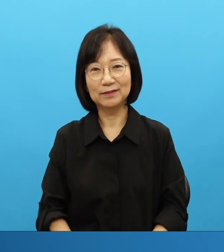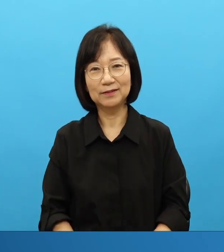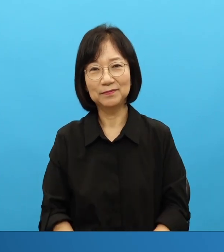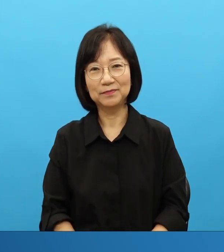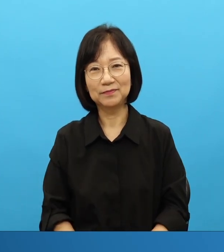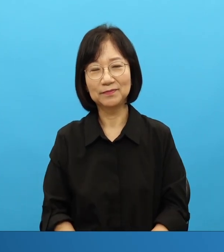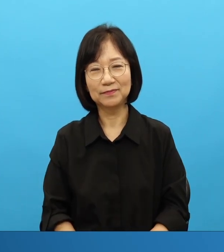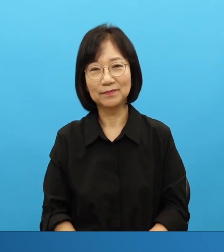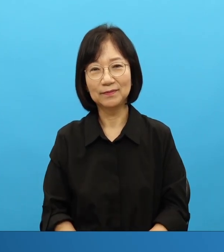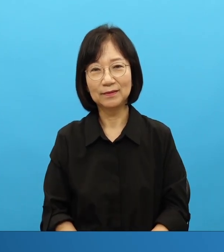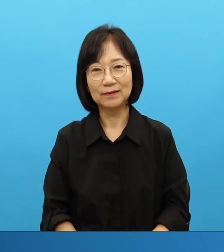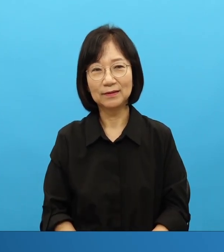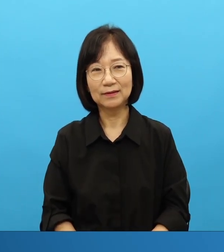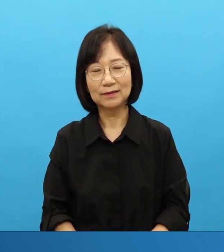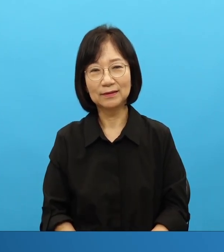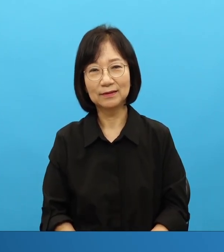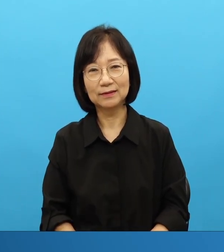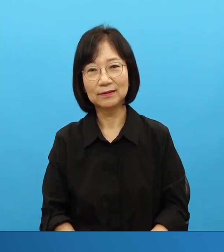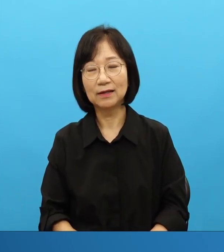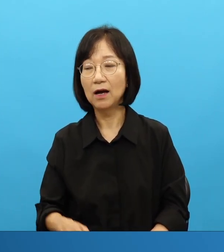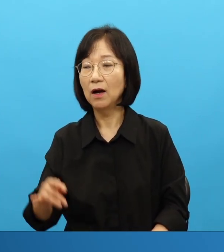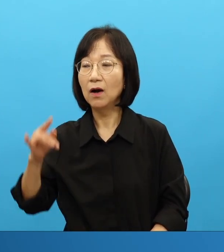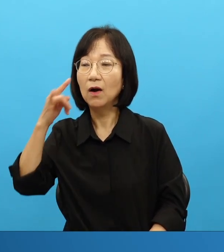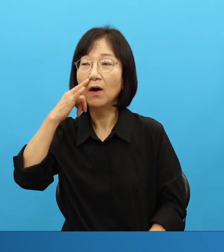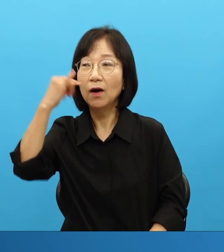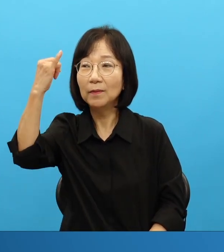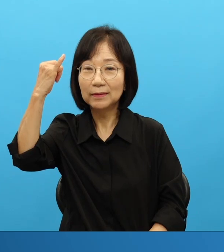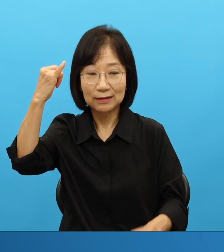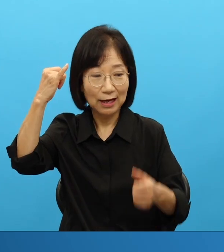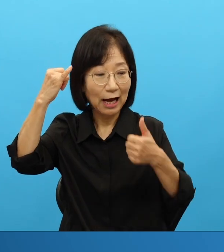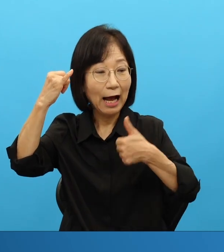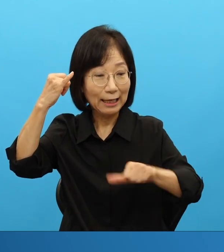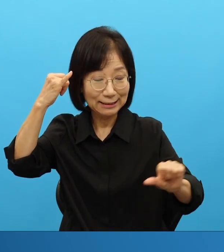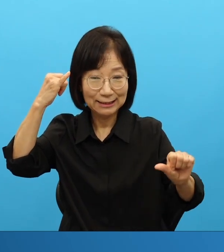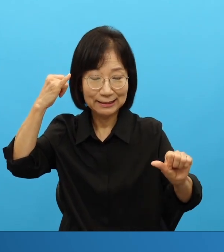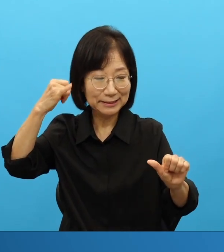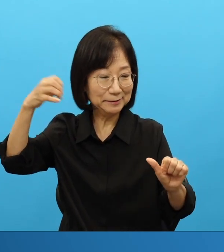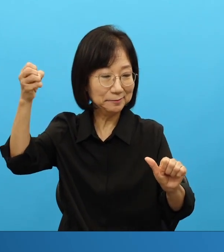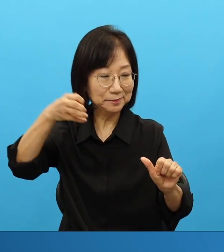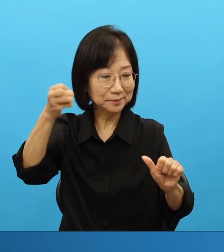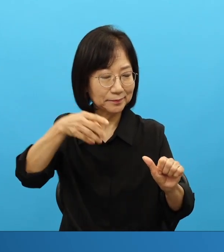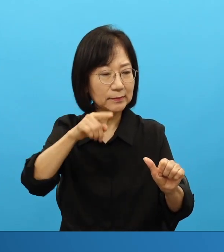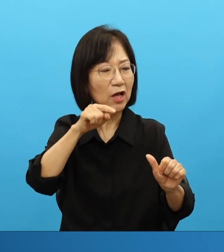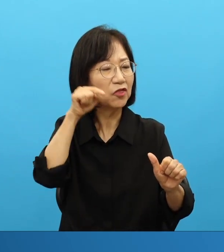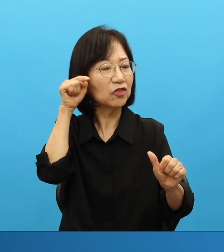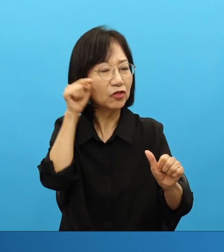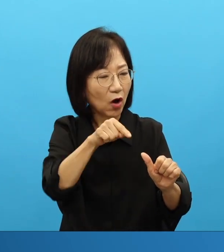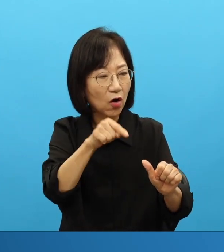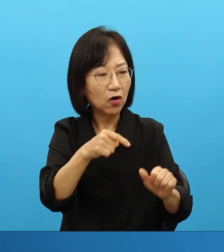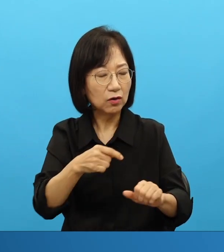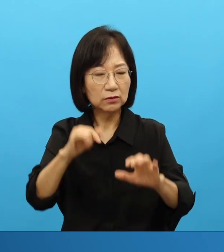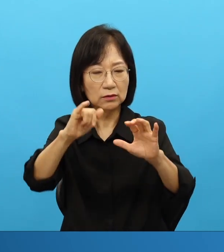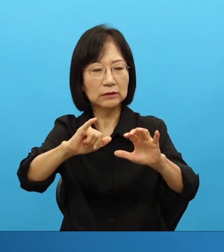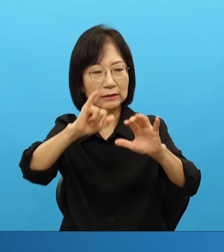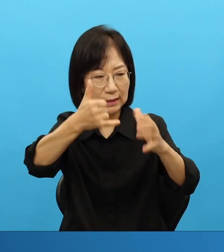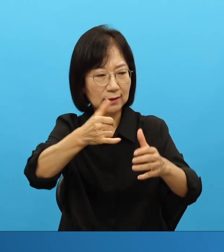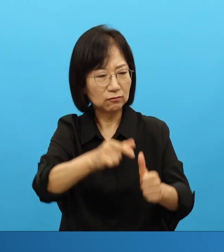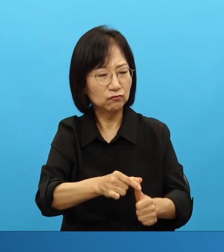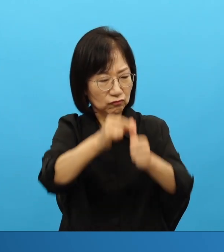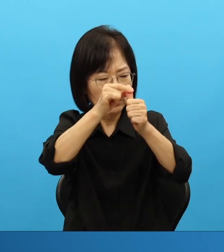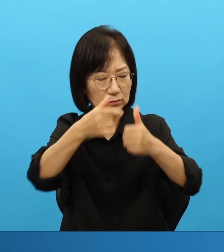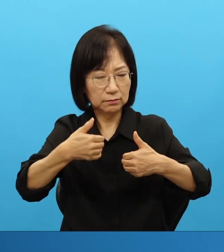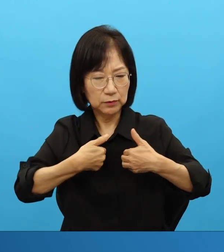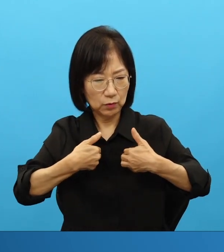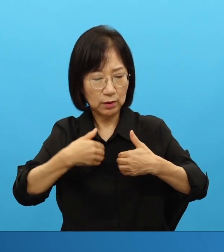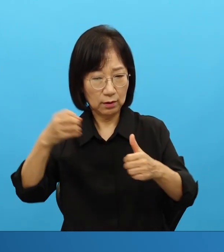준 말씀인데요. 너는 이것으로 세상 살리라. This one mother shared these words with her son, saying, with this word, you must